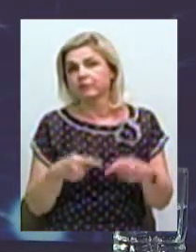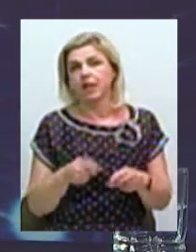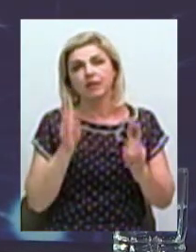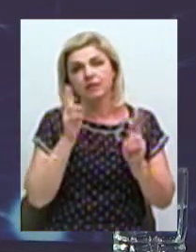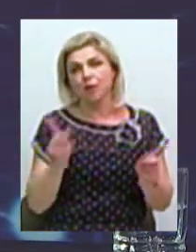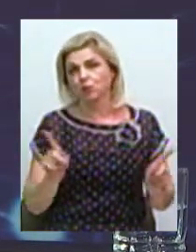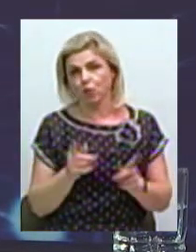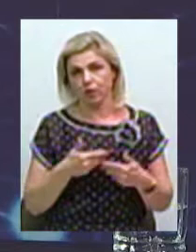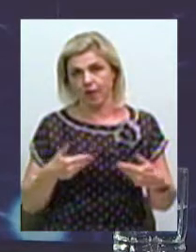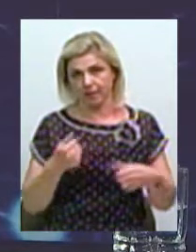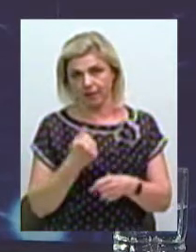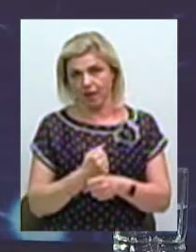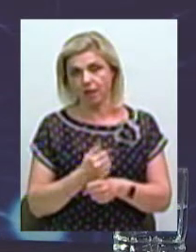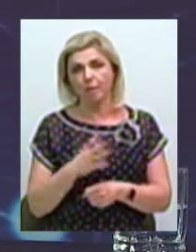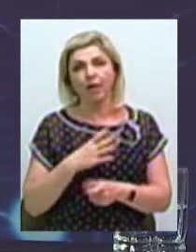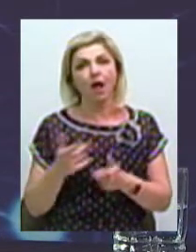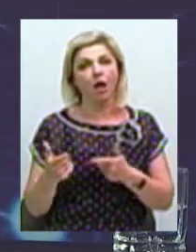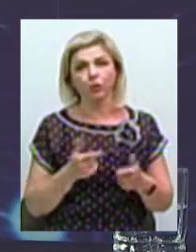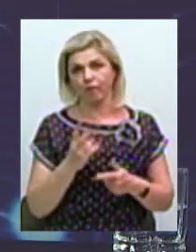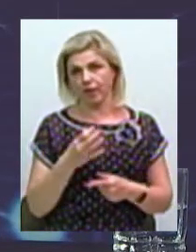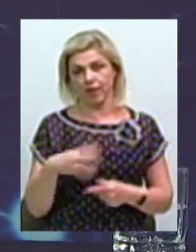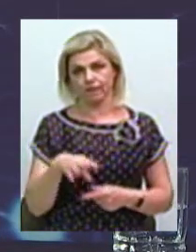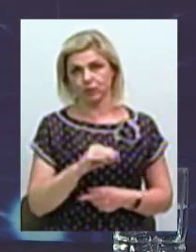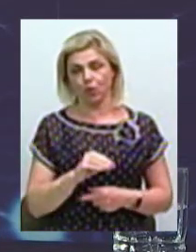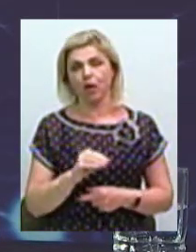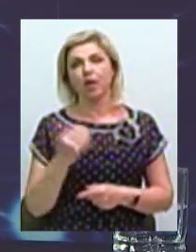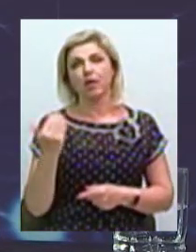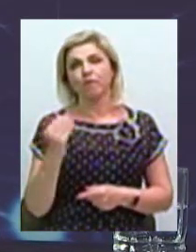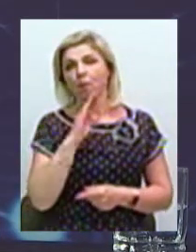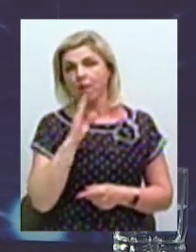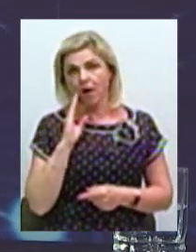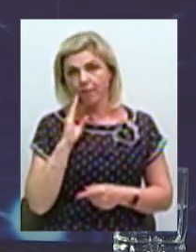делать, мы были готовы на все. И вот его мама